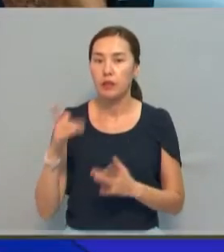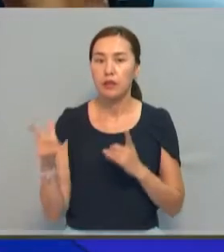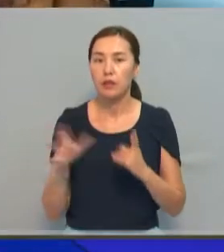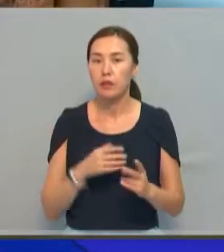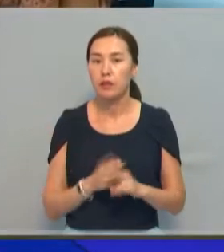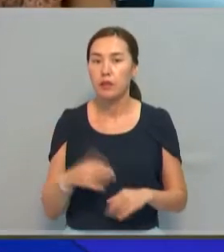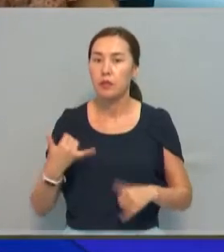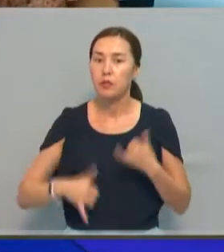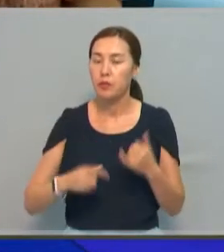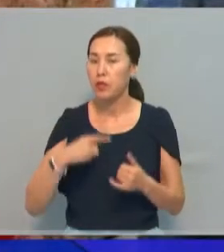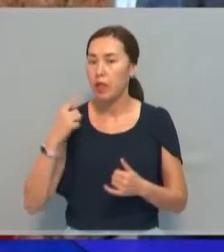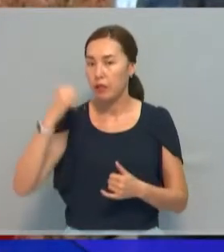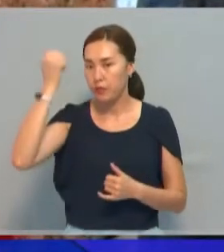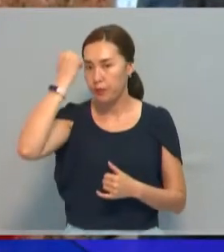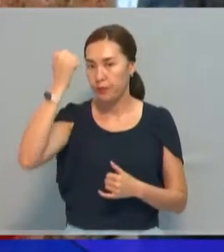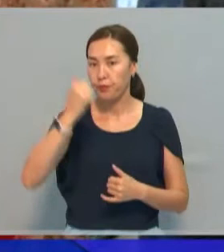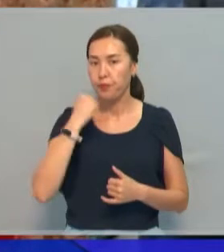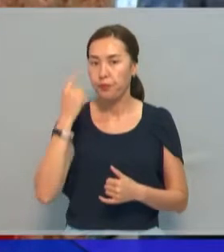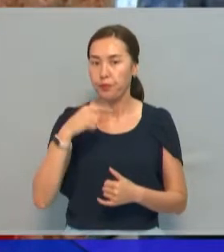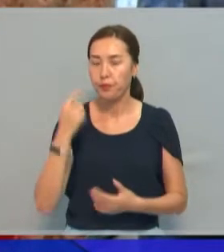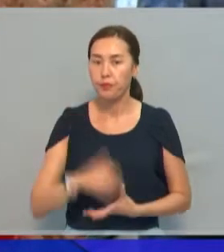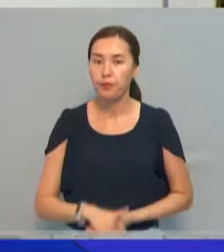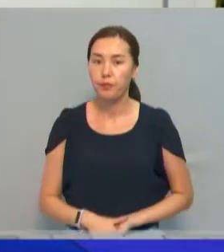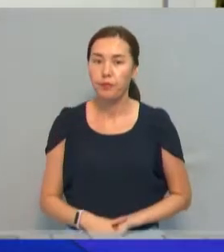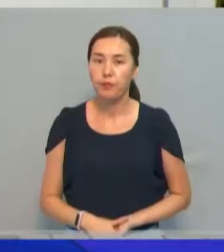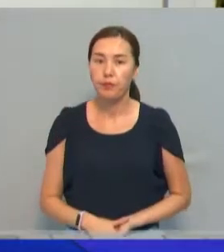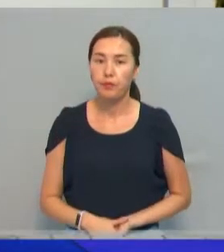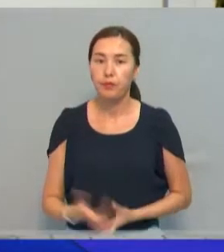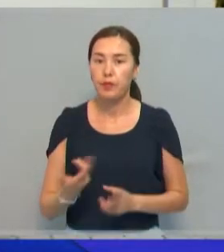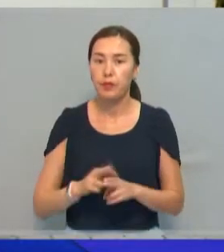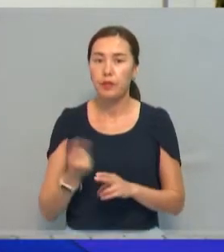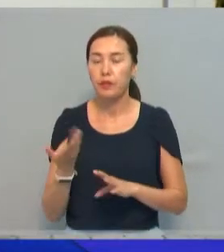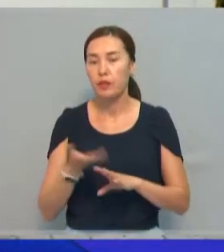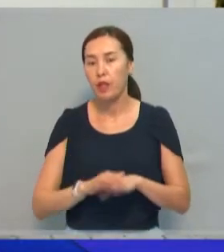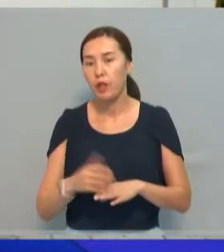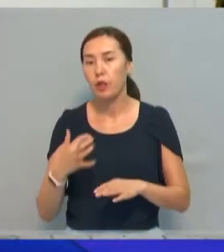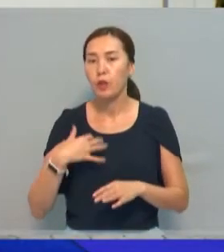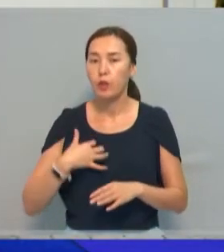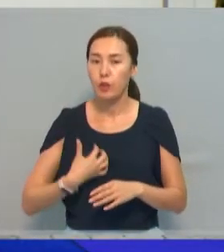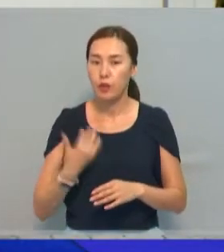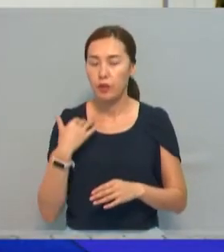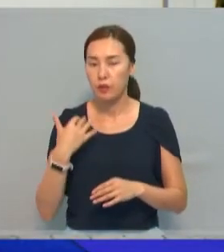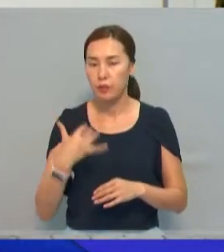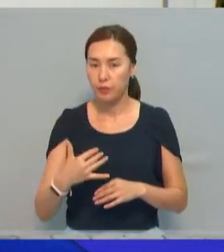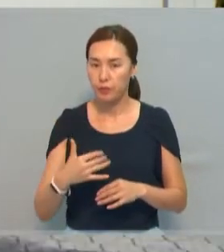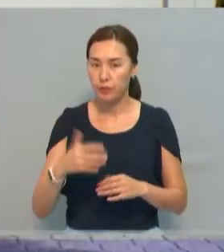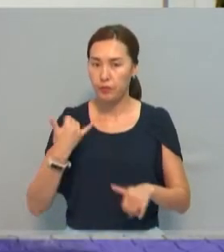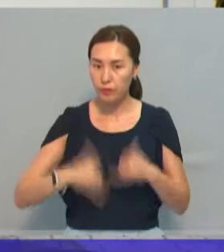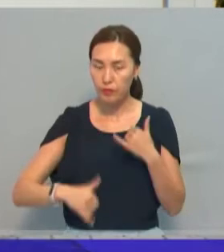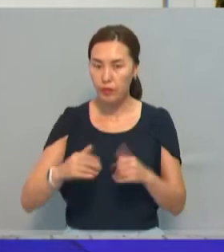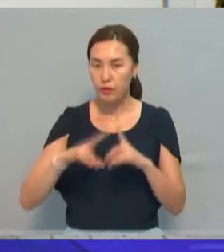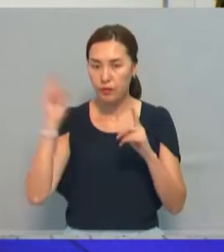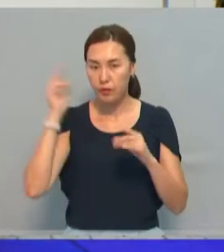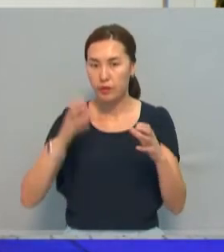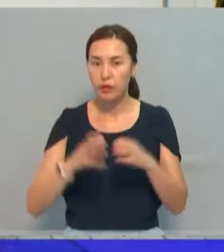дайын. Ұстаздарына да айтар алғыстары шексіз. Мектеппен қоштасу әрине қиын. Мектепті, ұстаздарымызды,